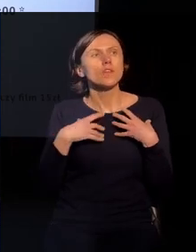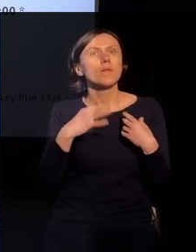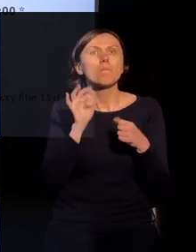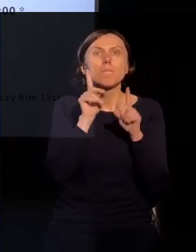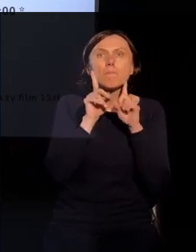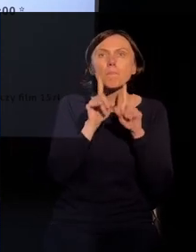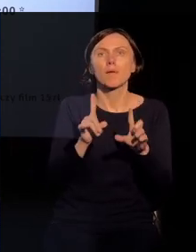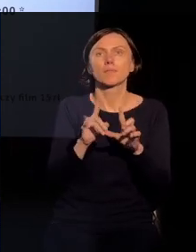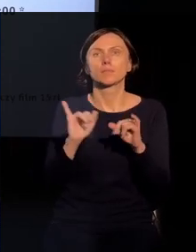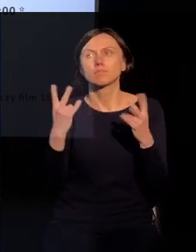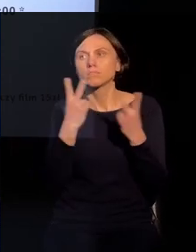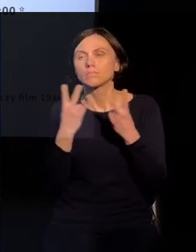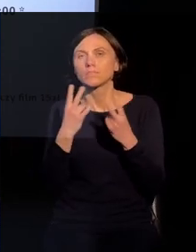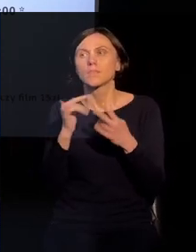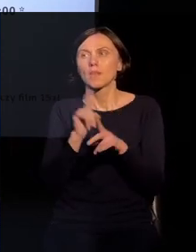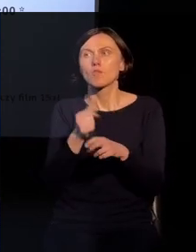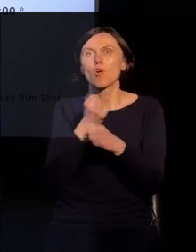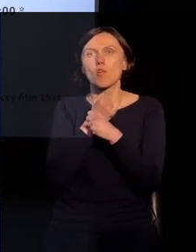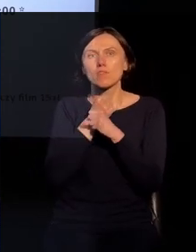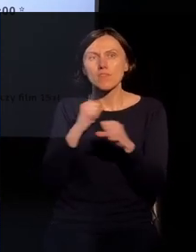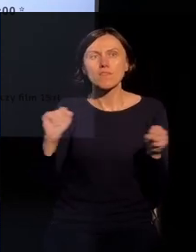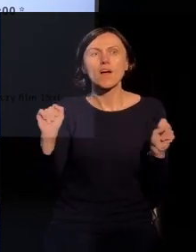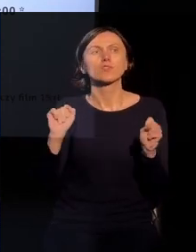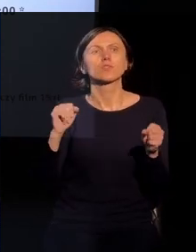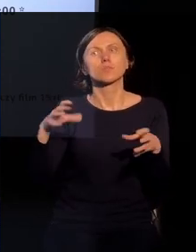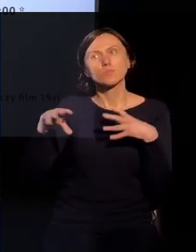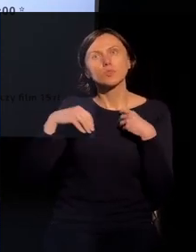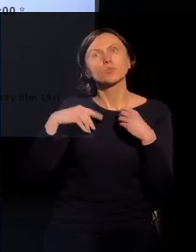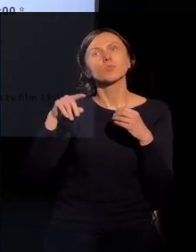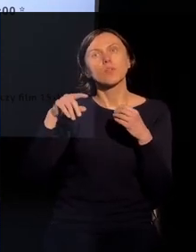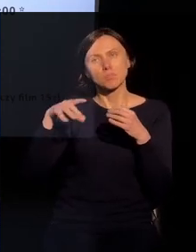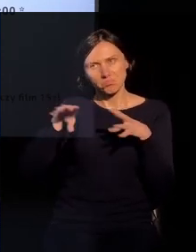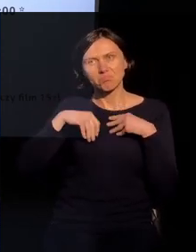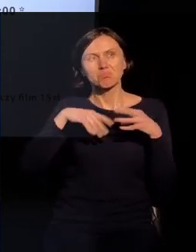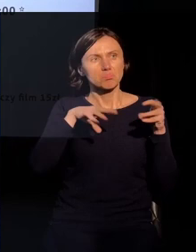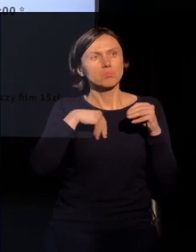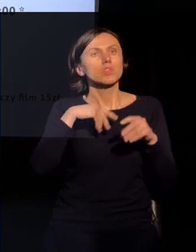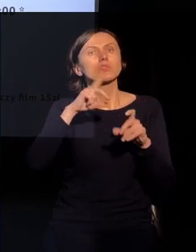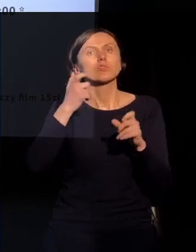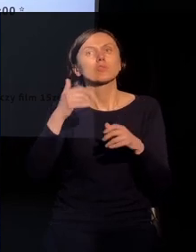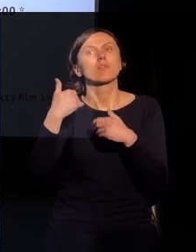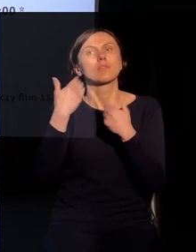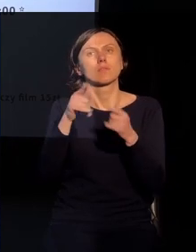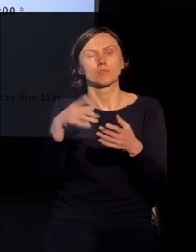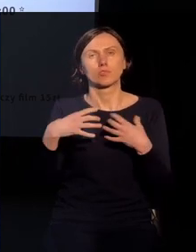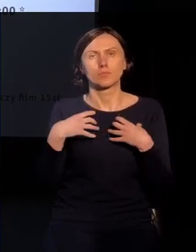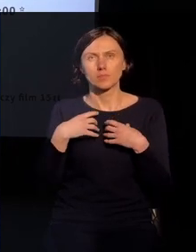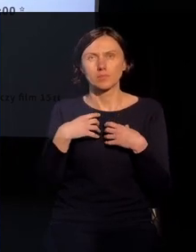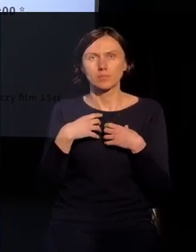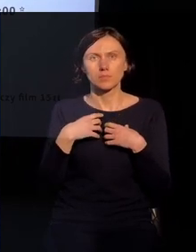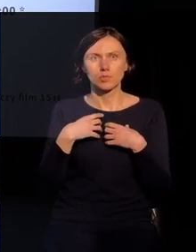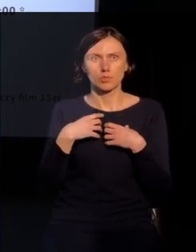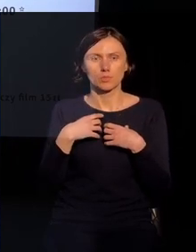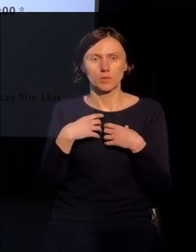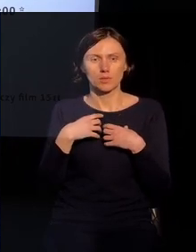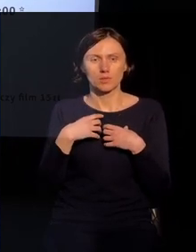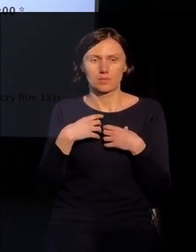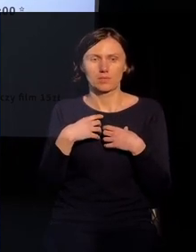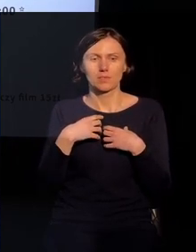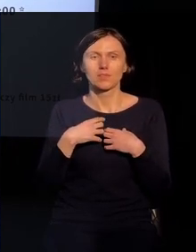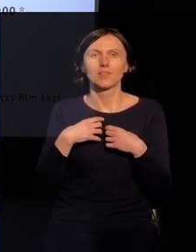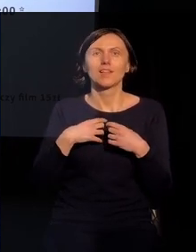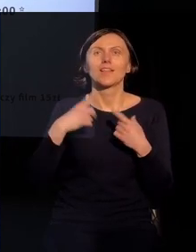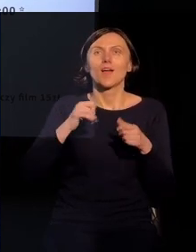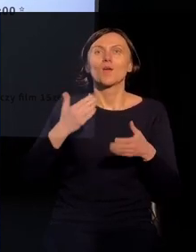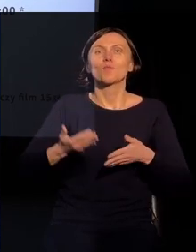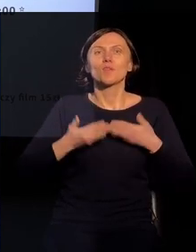prawdy i odważnie przyjmuje to, co przynosi droga. To urodzony nomada. Urodził się